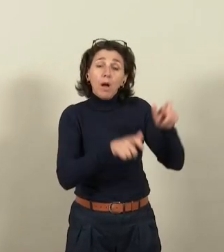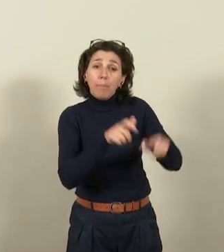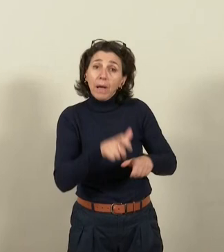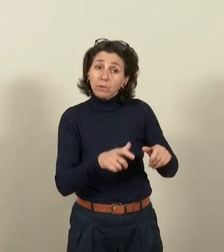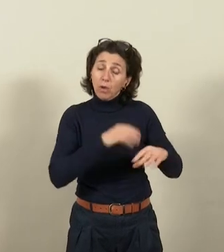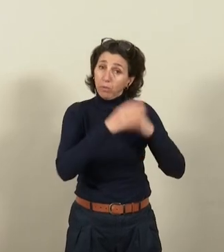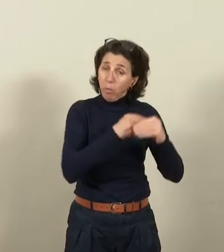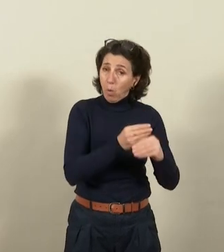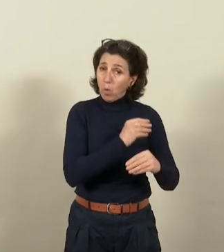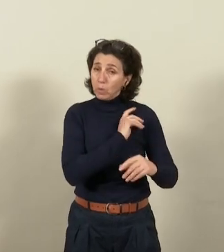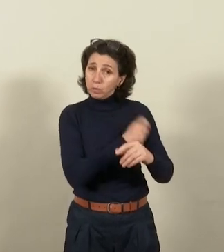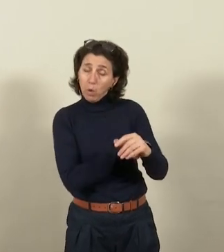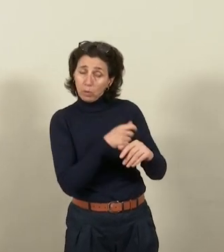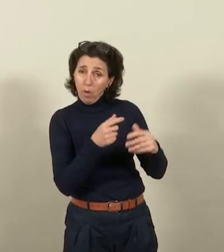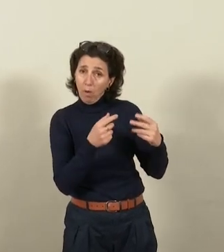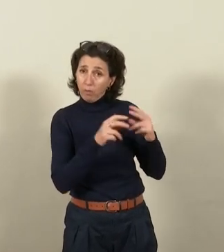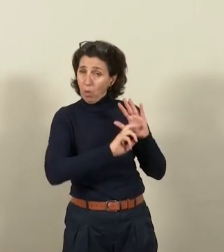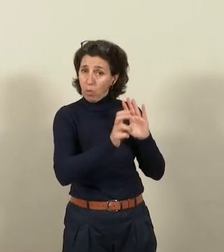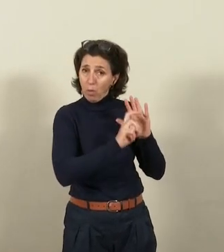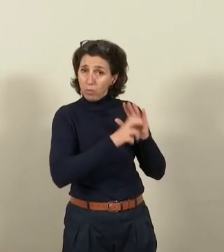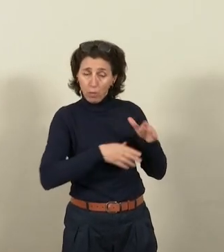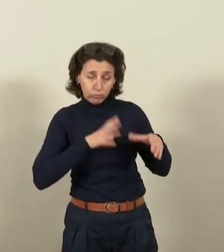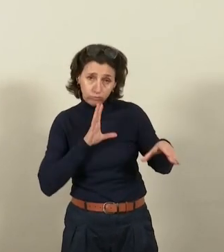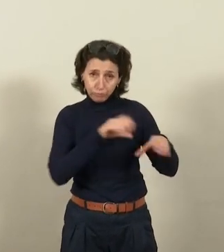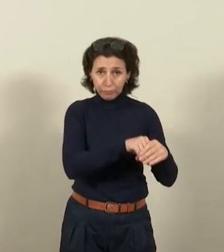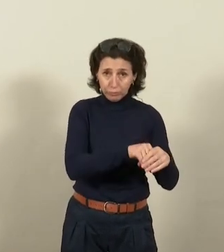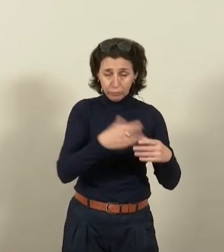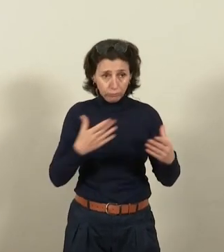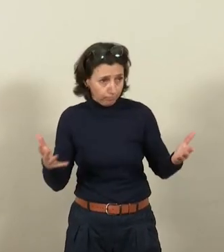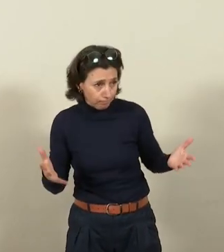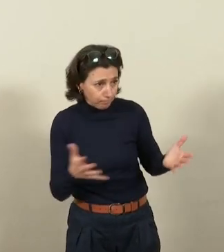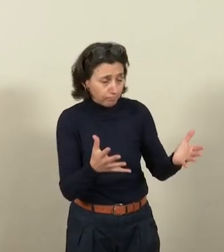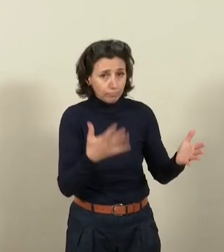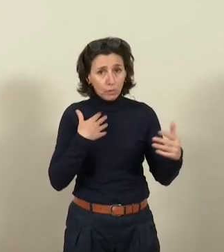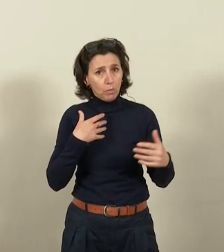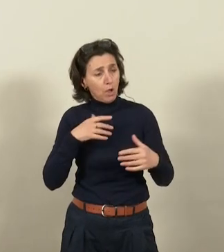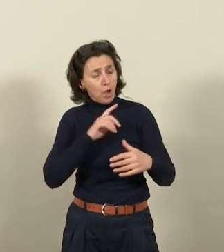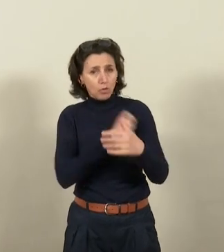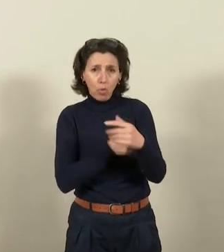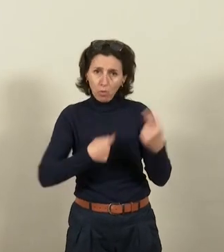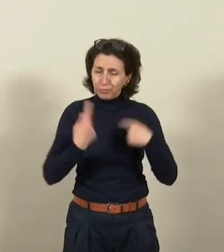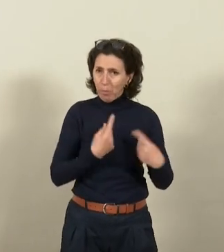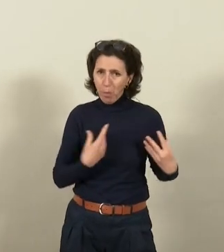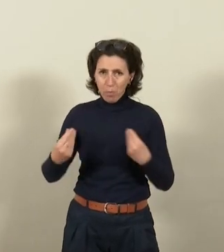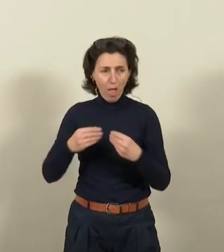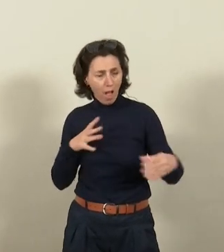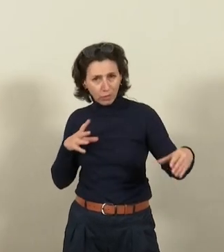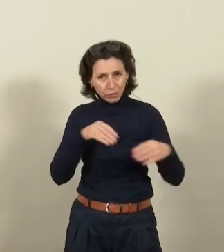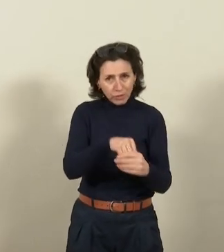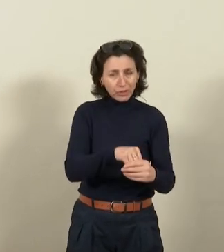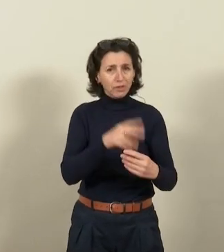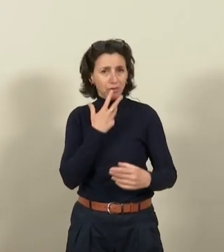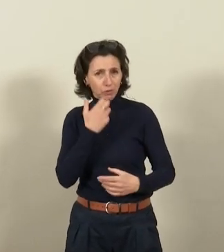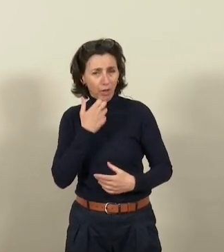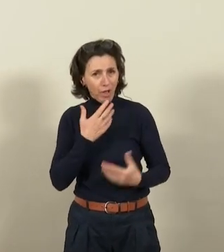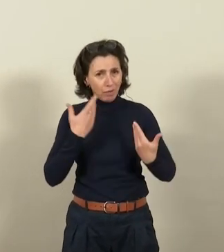grenoblois pour faire du sport un sport populaire inclusif et citoyen où les femmes joue autant que les hommes où les personnes en